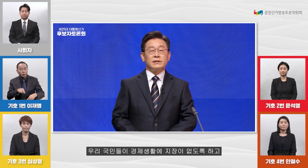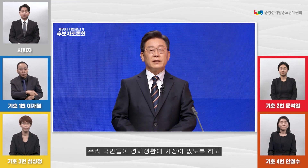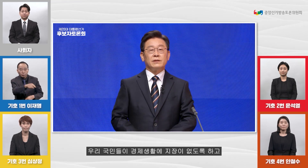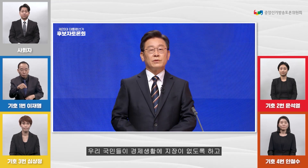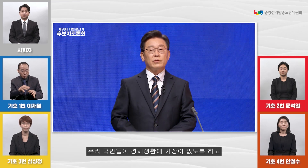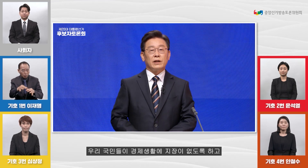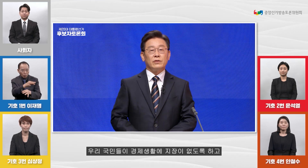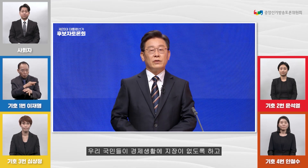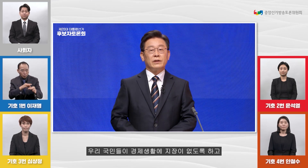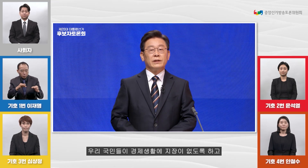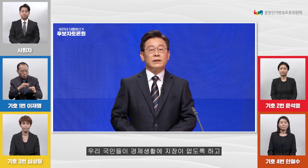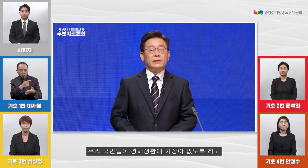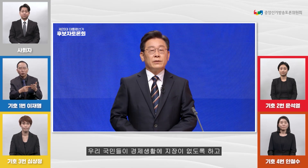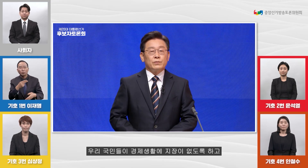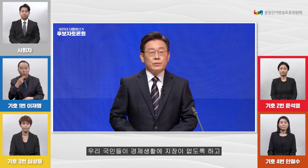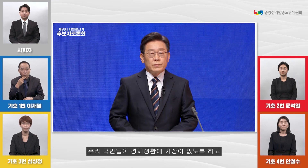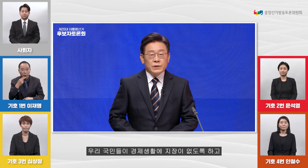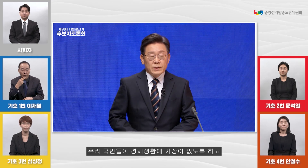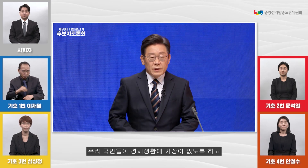생활에 지장이 없도록 하고